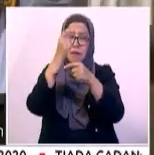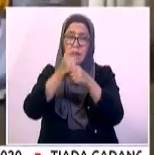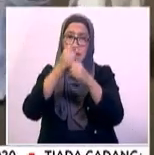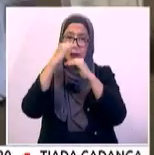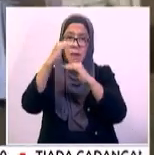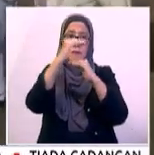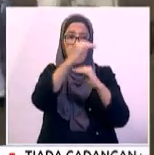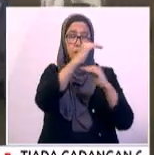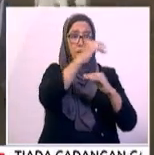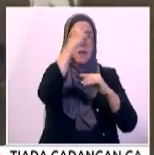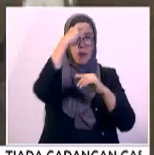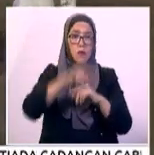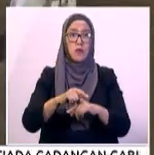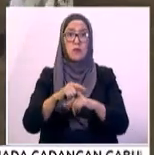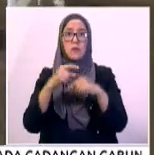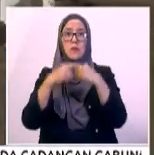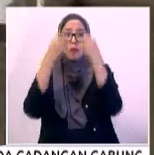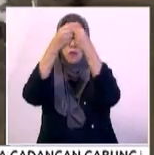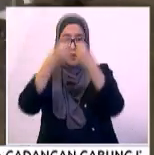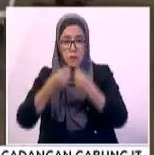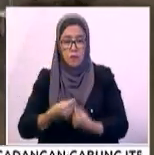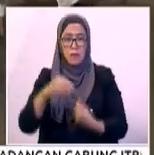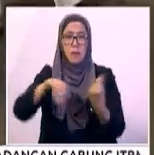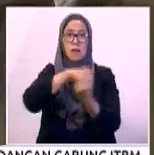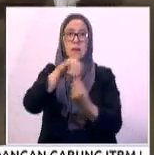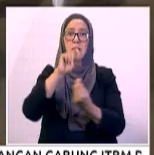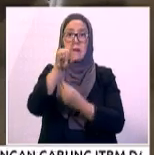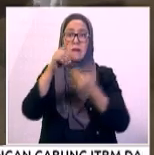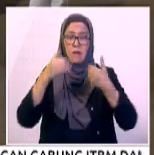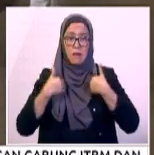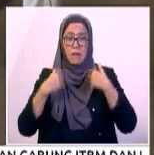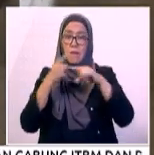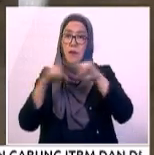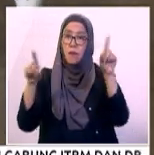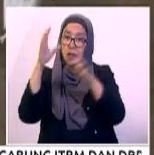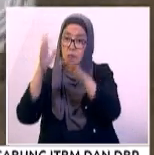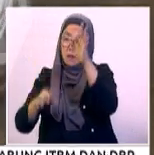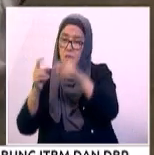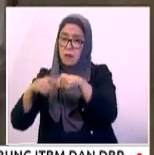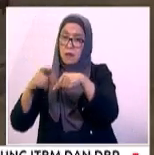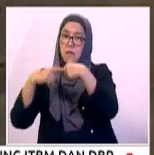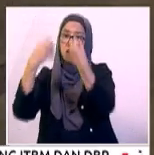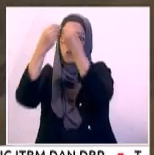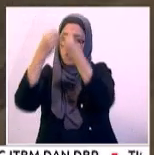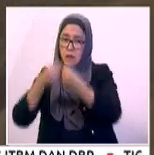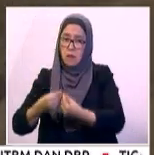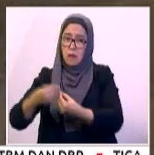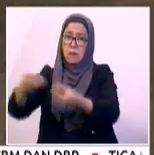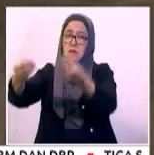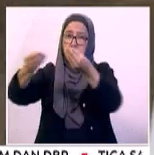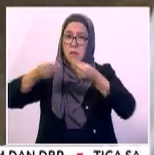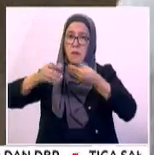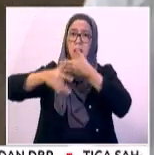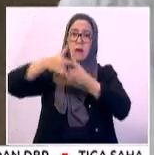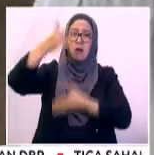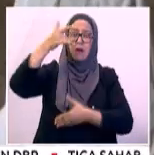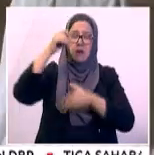ada. Namun sekiranya kuota tambahan diterima lebih awal, TH boleh menyusun penempatan dan juga logistik.